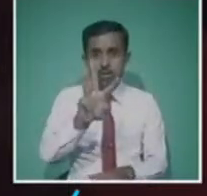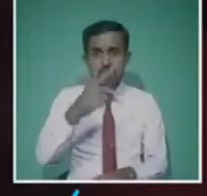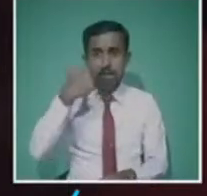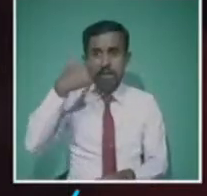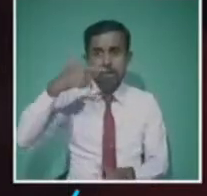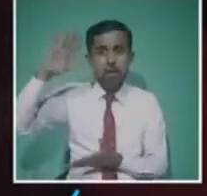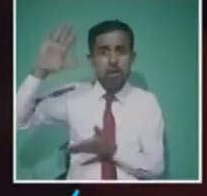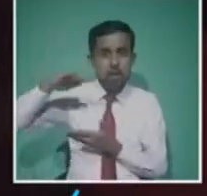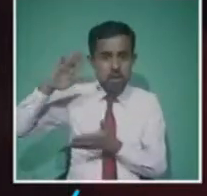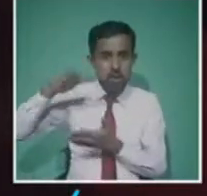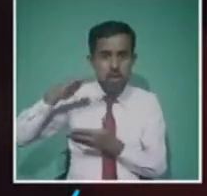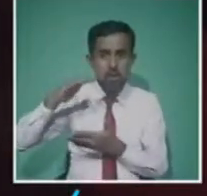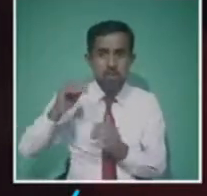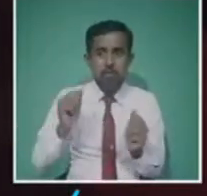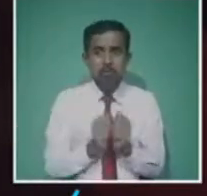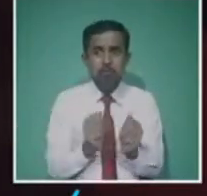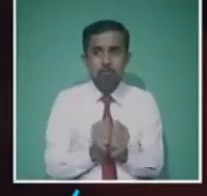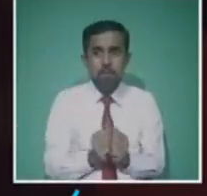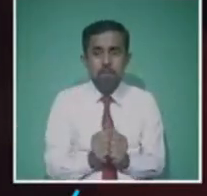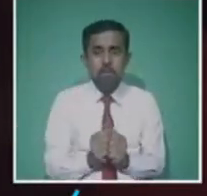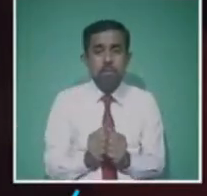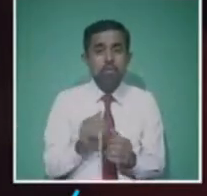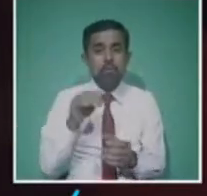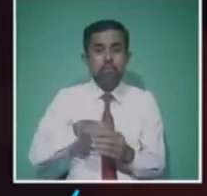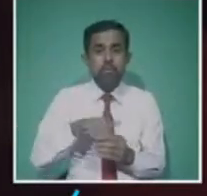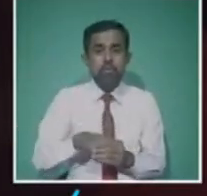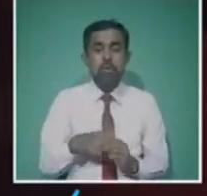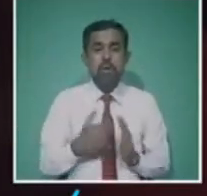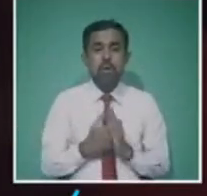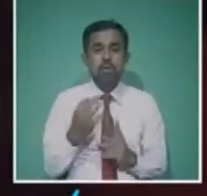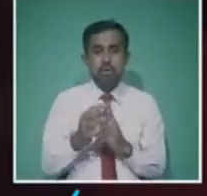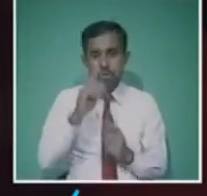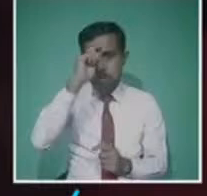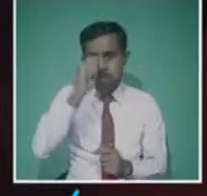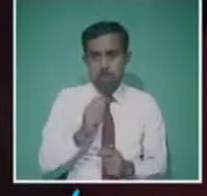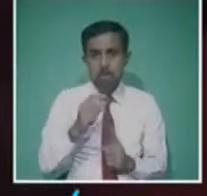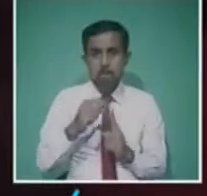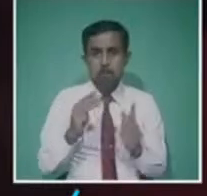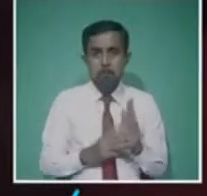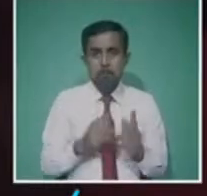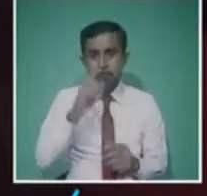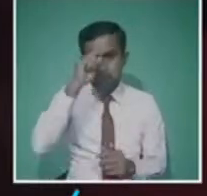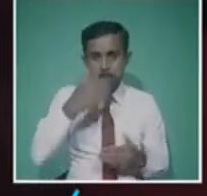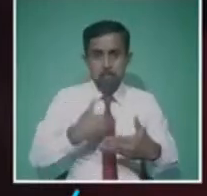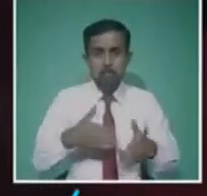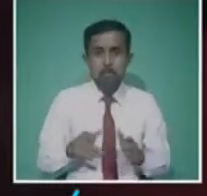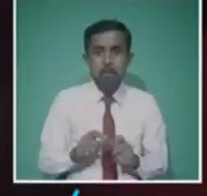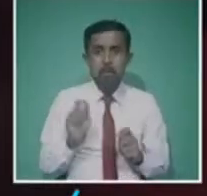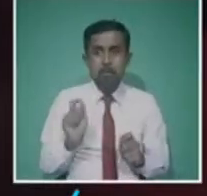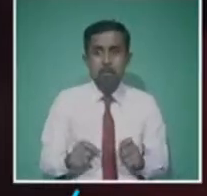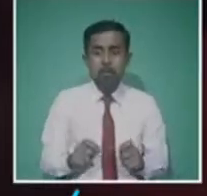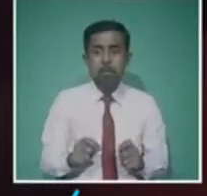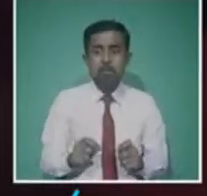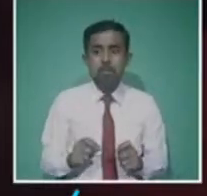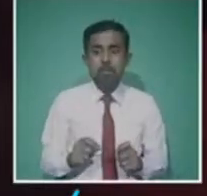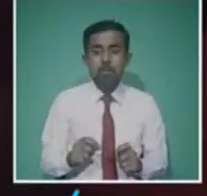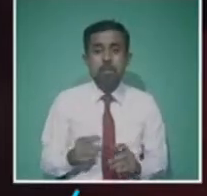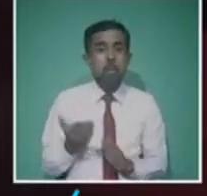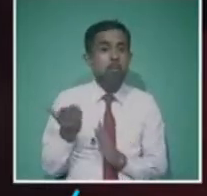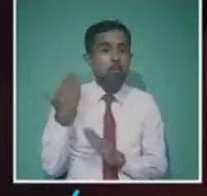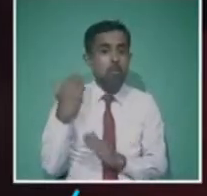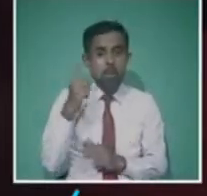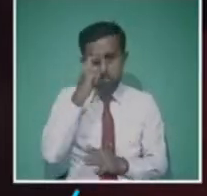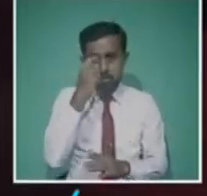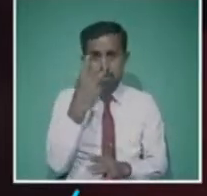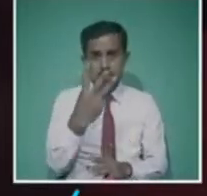ඉන්ධන ආනයනය කරන්න මේ කටයුත්තට මැදිහත් වීම කරපු අධිකරු ජනාධිපතිතුමාට අග්‍රාමාත්‍යතුමා ඇතුළු කැබිනට් මණ්ඩලයටත් විශේෂයෙන්ම මේ පහුගිය